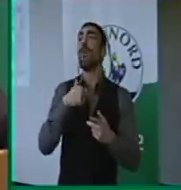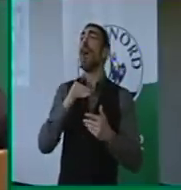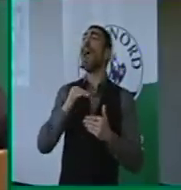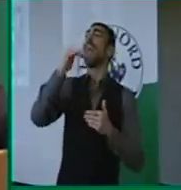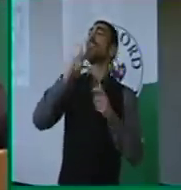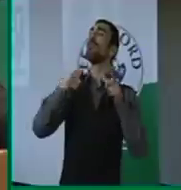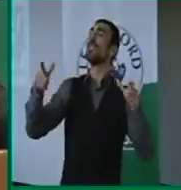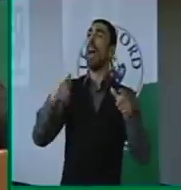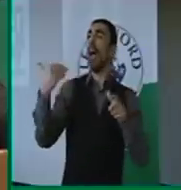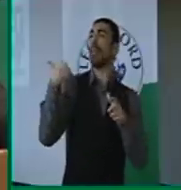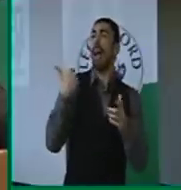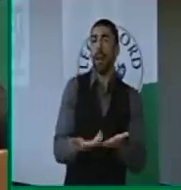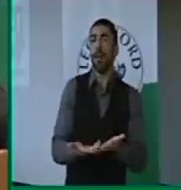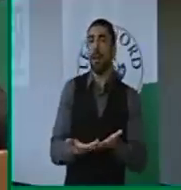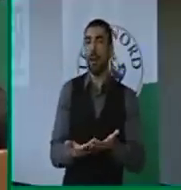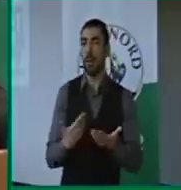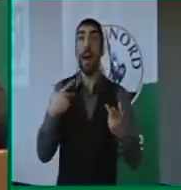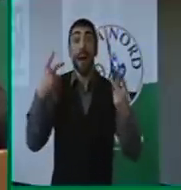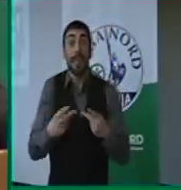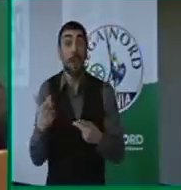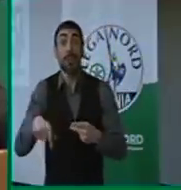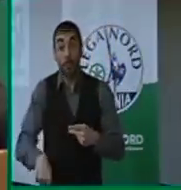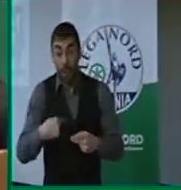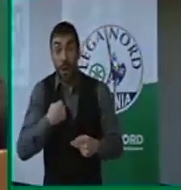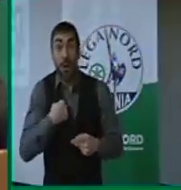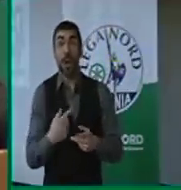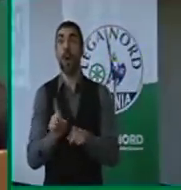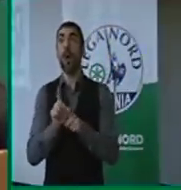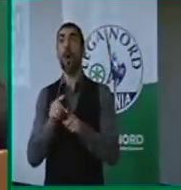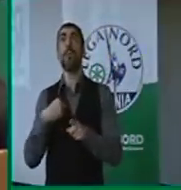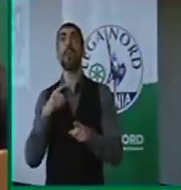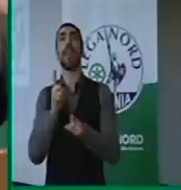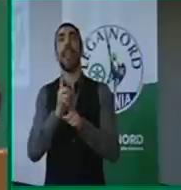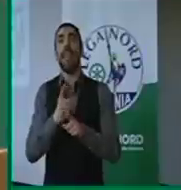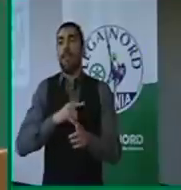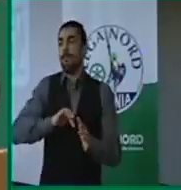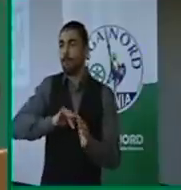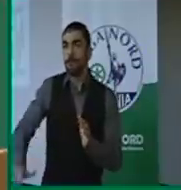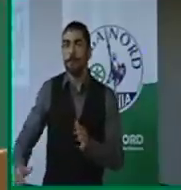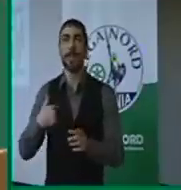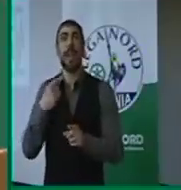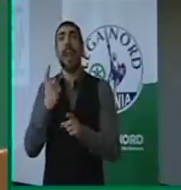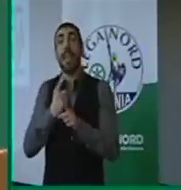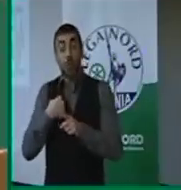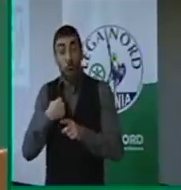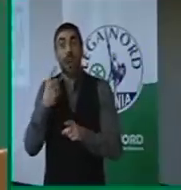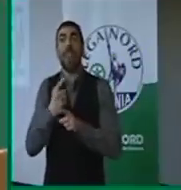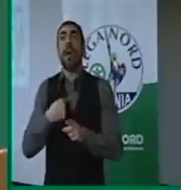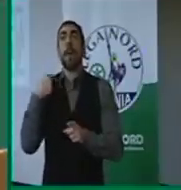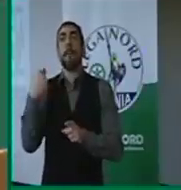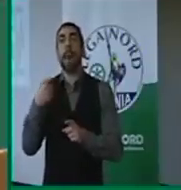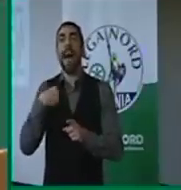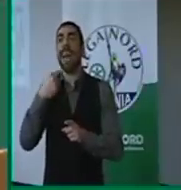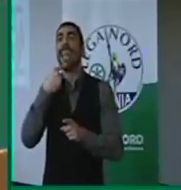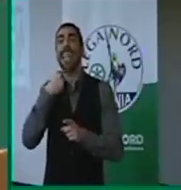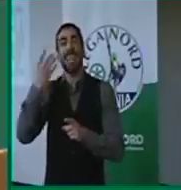ma bene Ma certo ma perché noi siamo quelli che devono essere spiumati Noi stiamo pagando tutti i